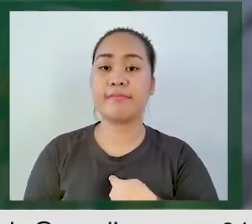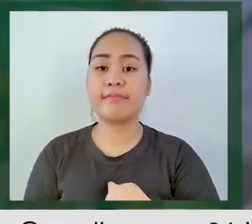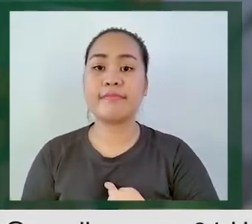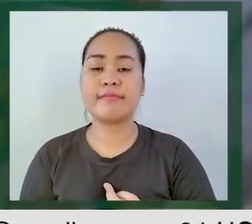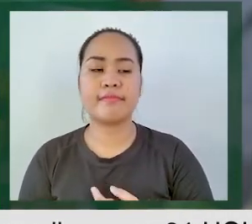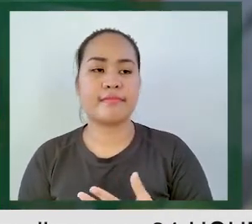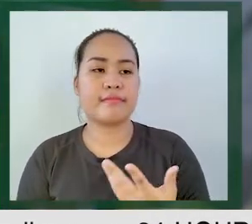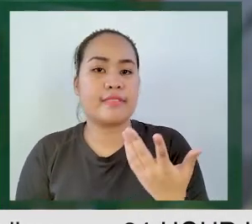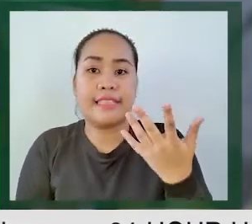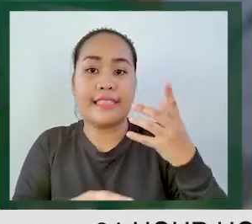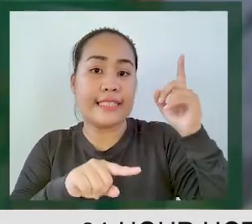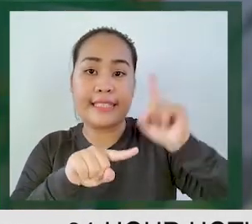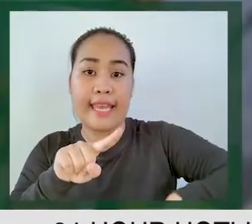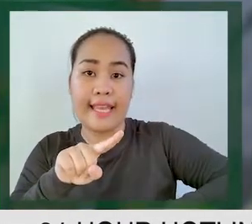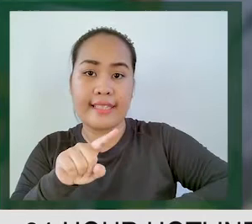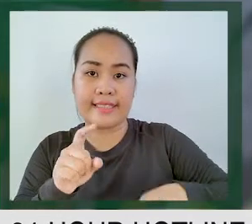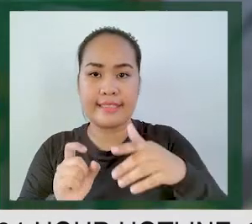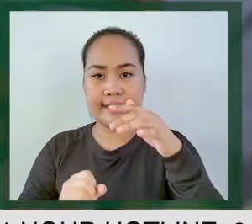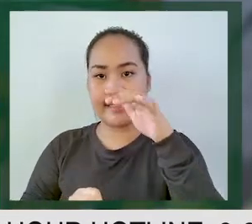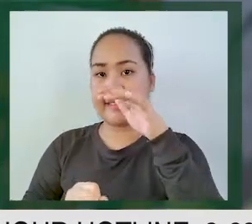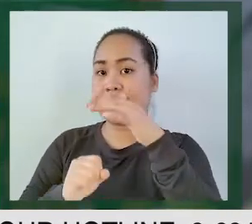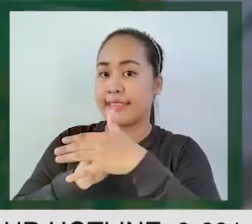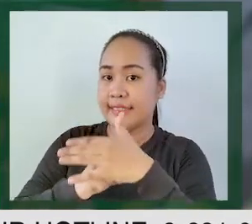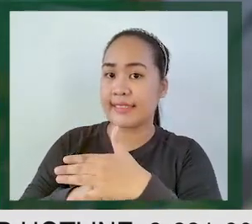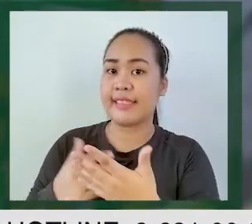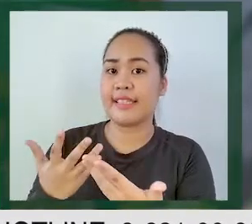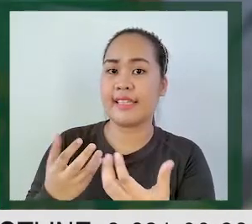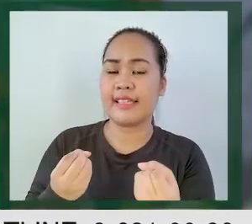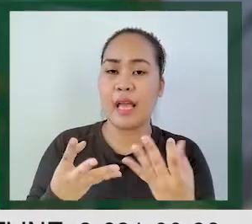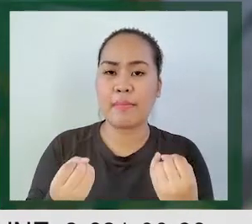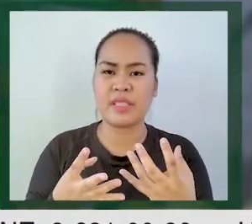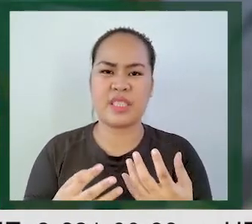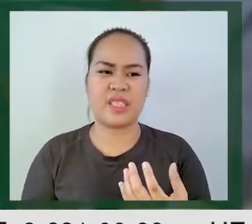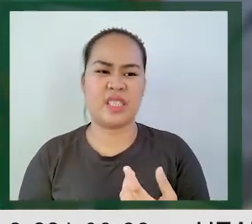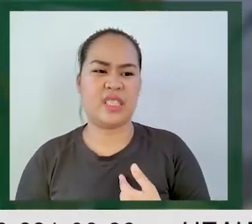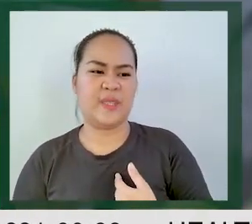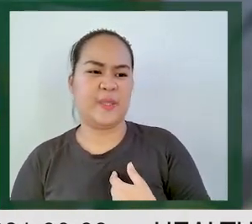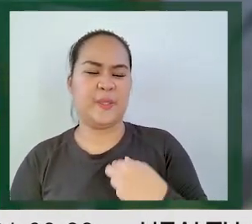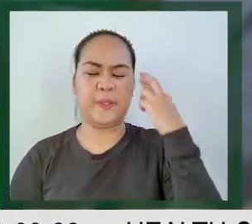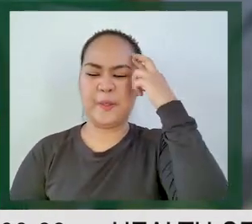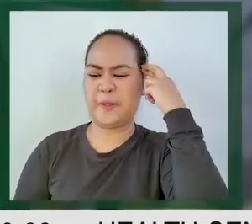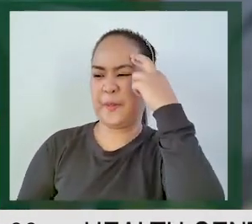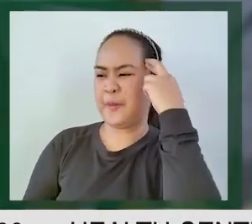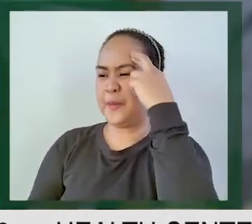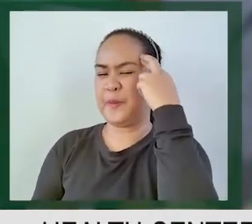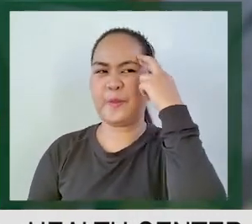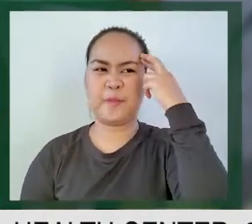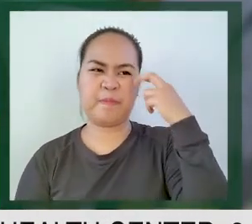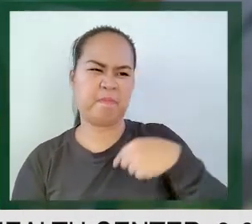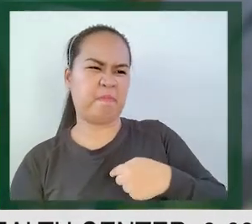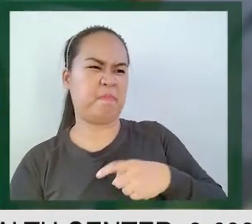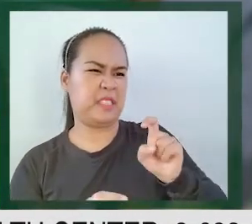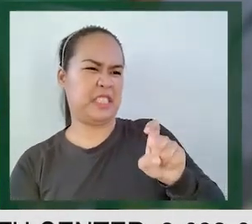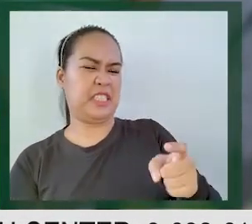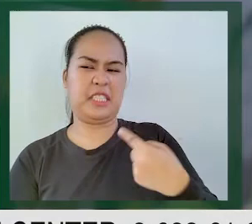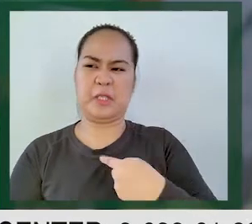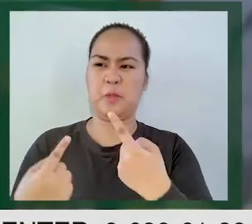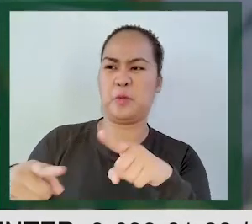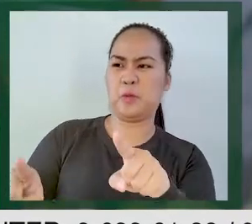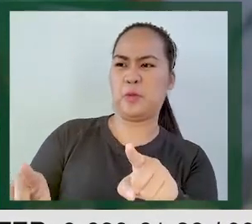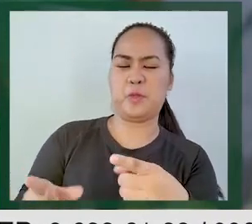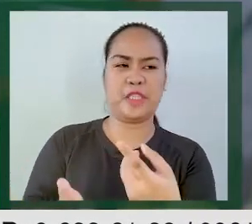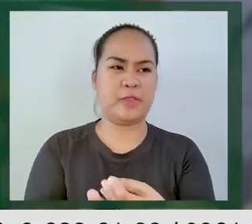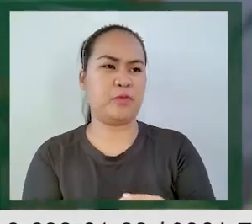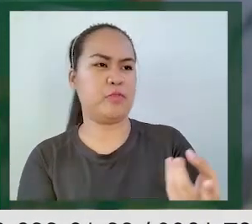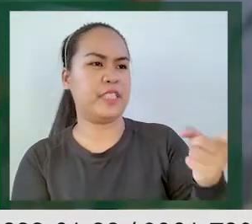pumunta doon, kailangan ko bumili nito, kailangan ko magbangko, ilista nyo na lang. Kumbaga, gumawa kayo ng daily